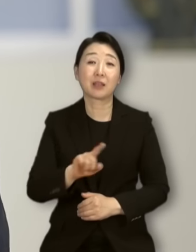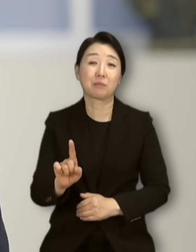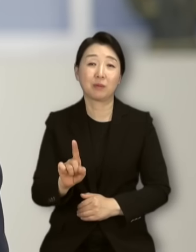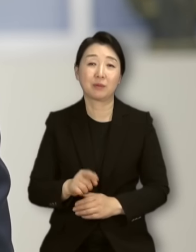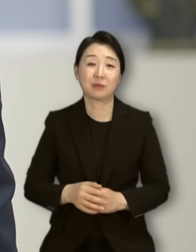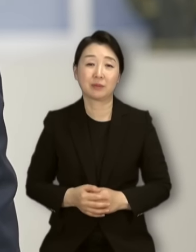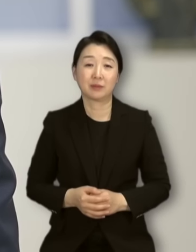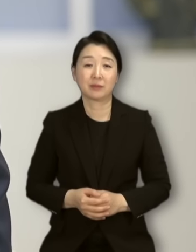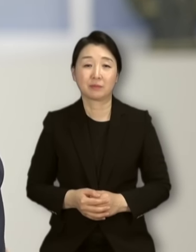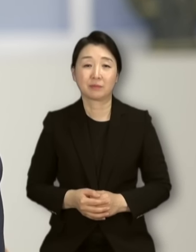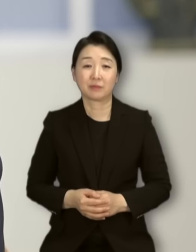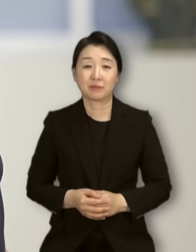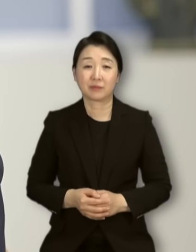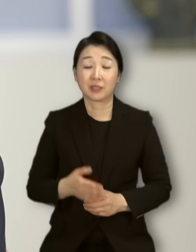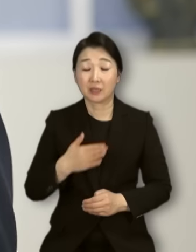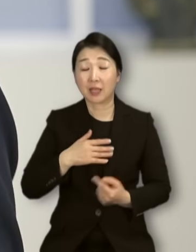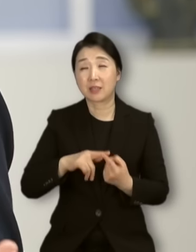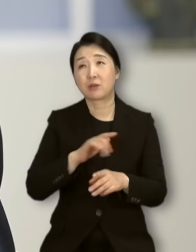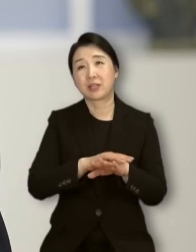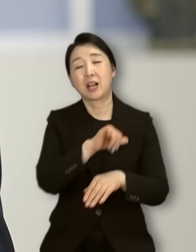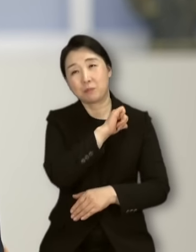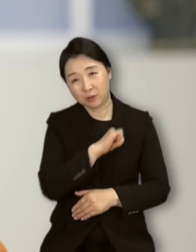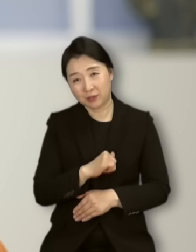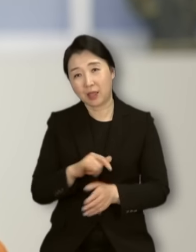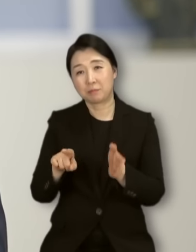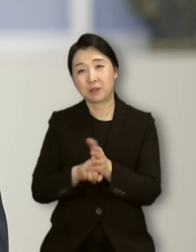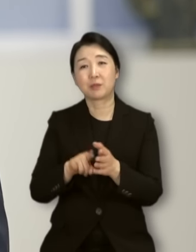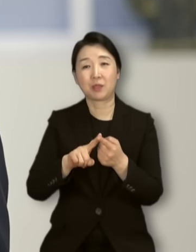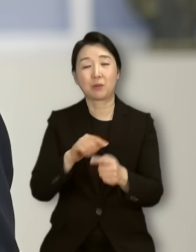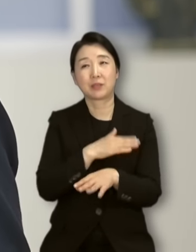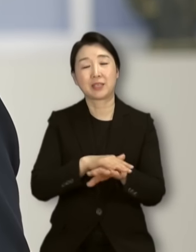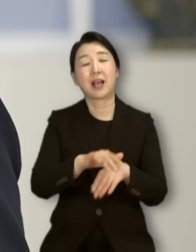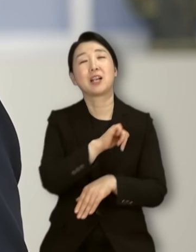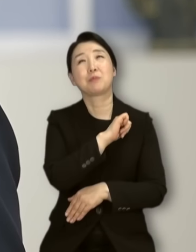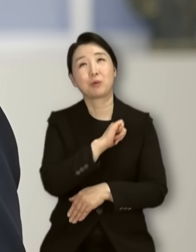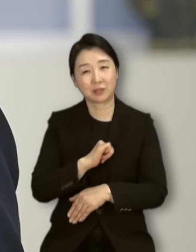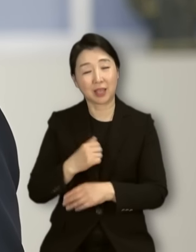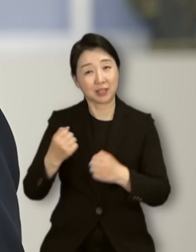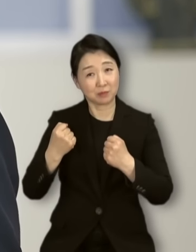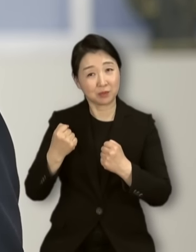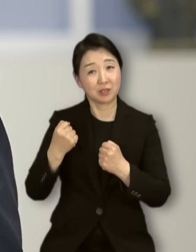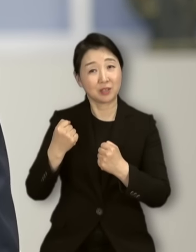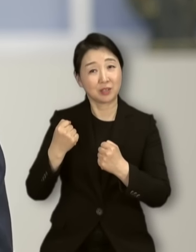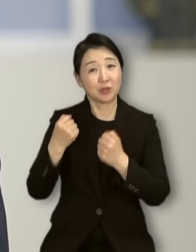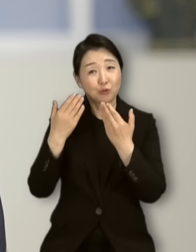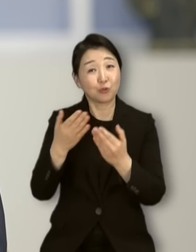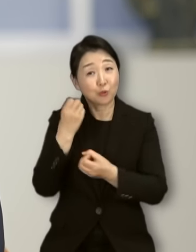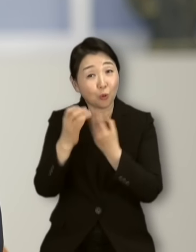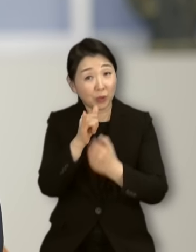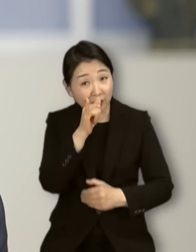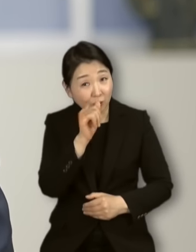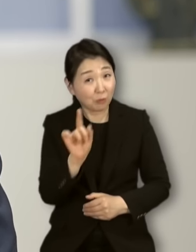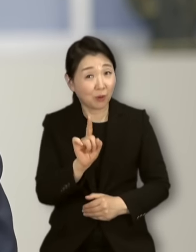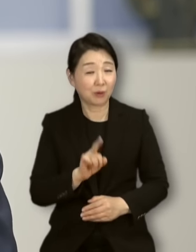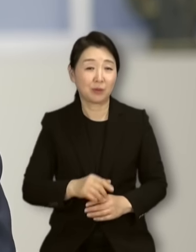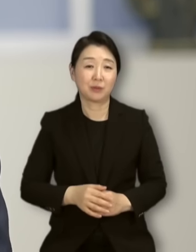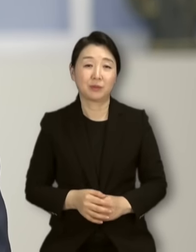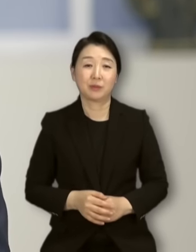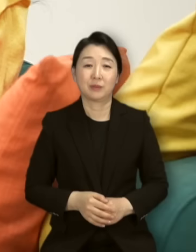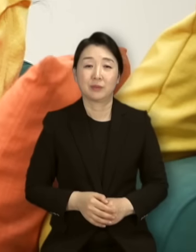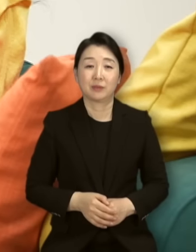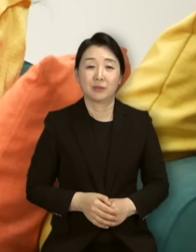어 좀 나는 이렇게 버텼다는 신학적인 좀 힘이 되는 고백이 있을까요